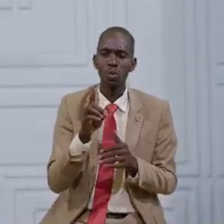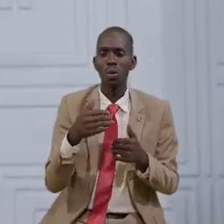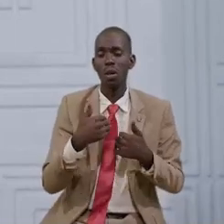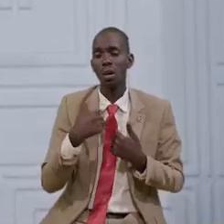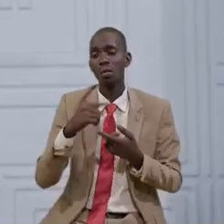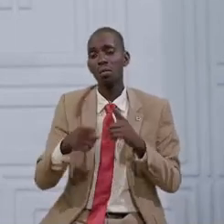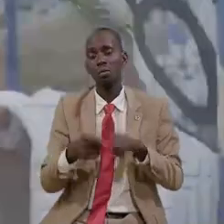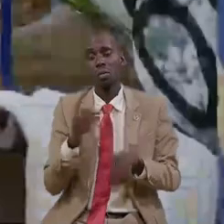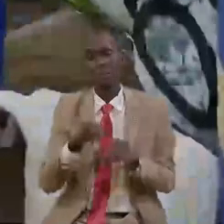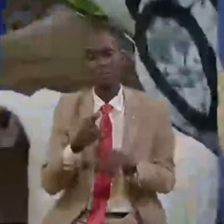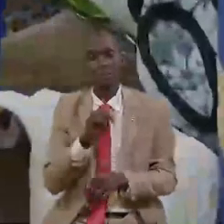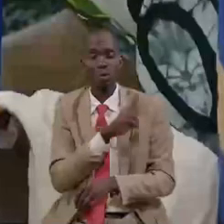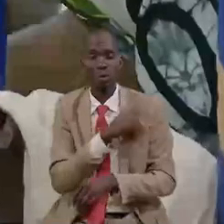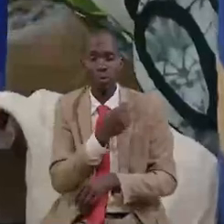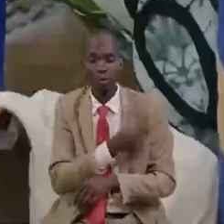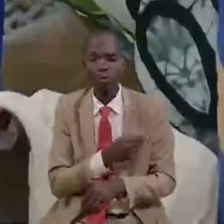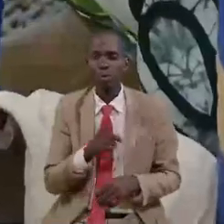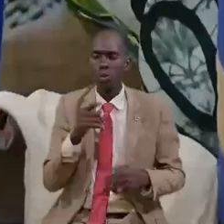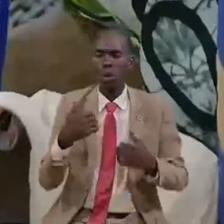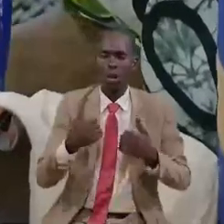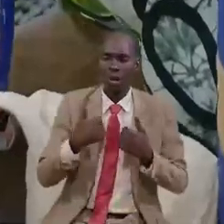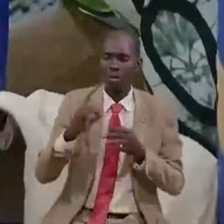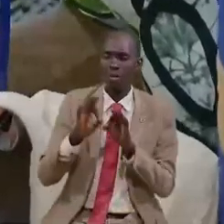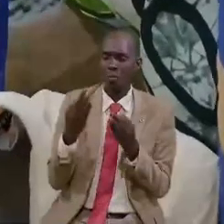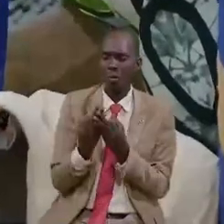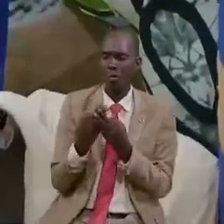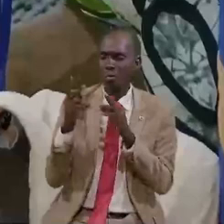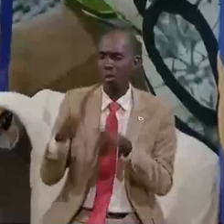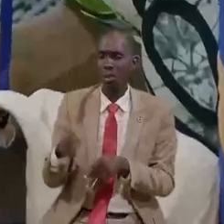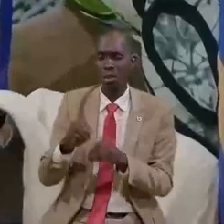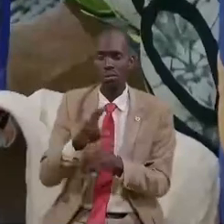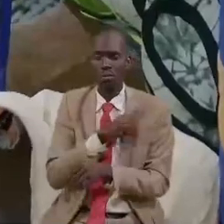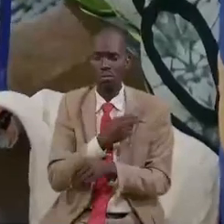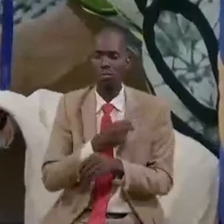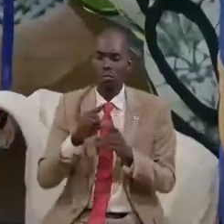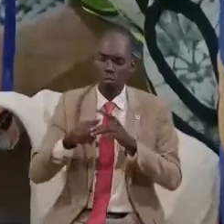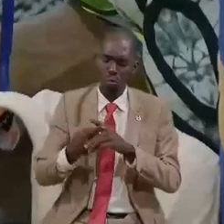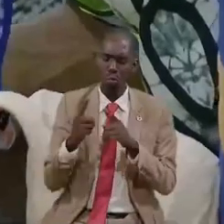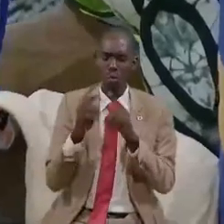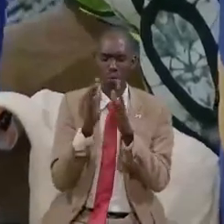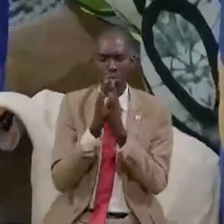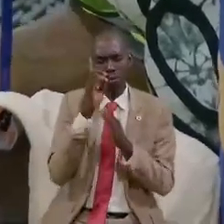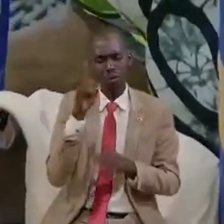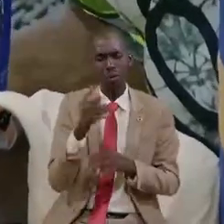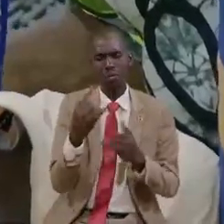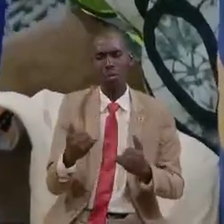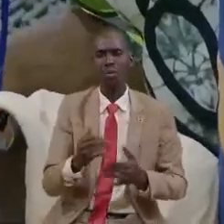vie. Aujourd'hui, il y aura un débordement de miracles, une effusion de miracles.